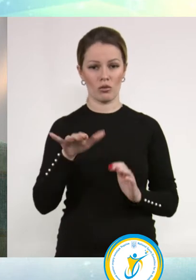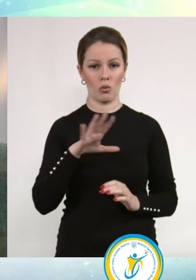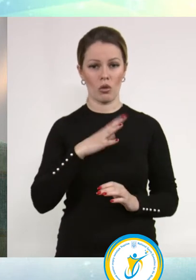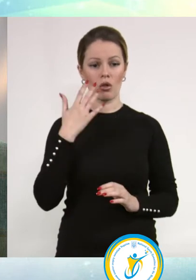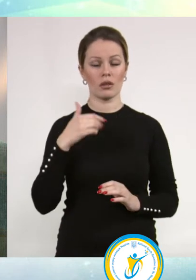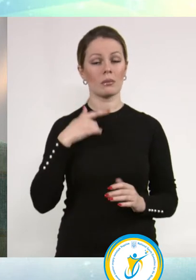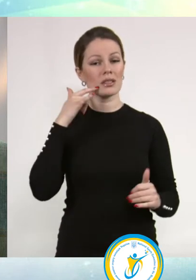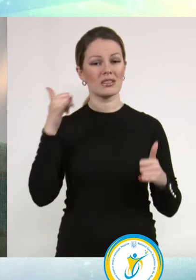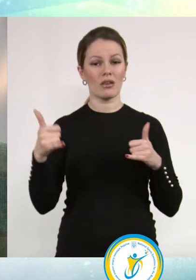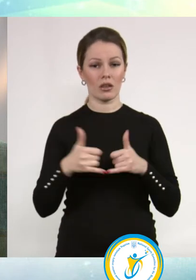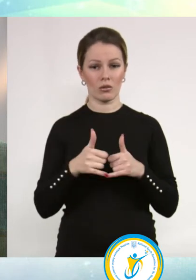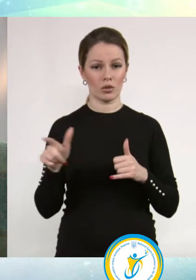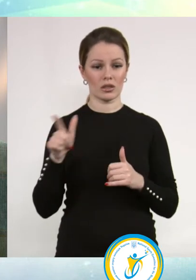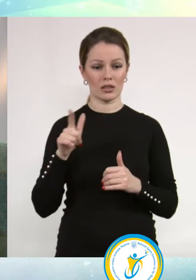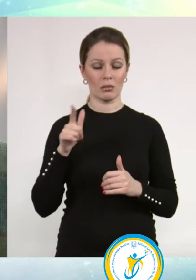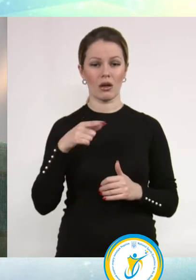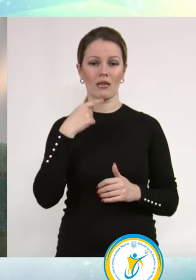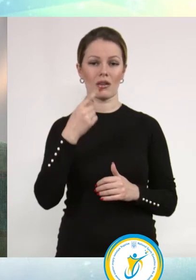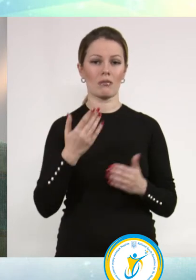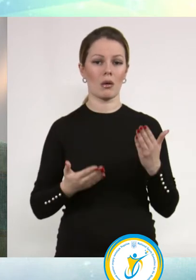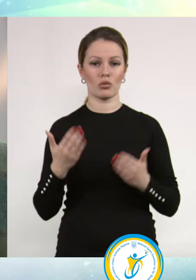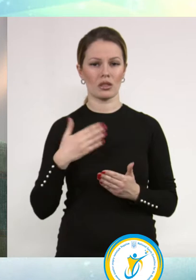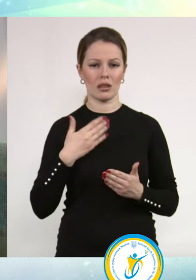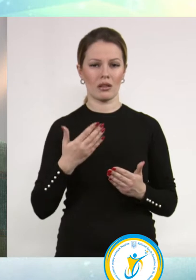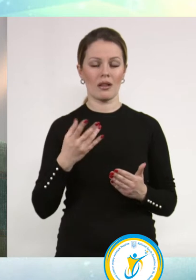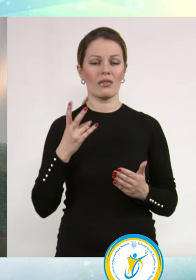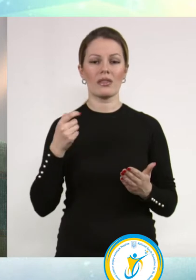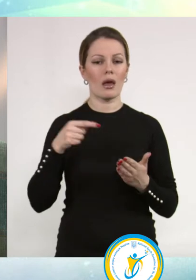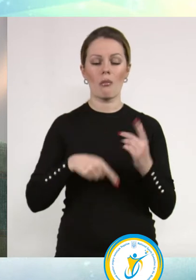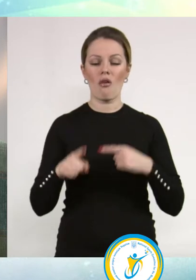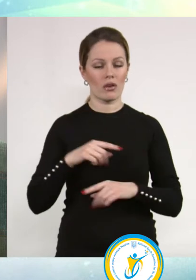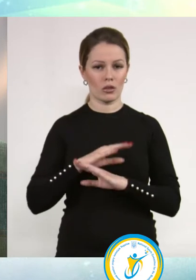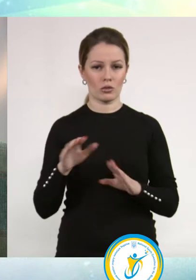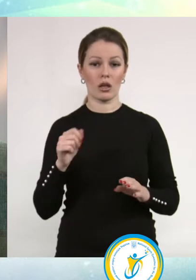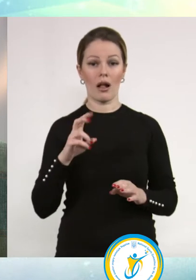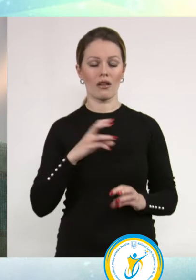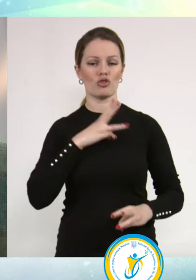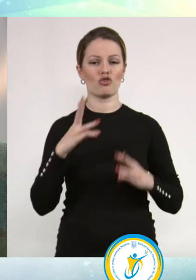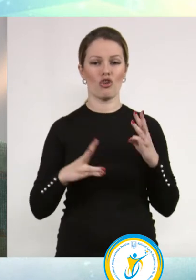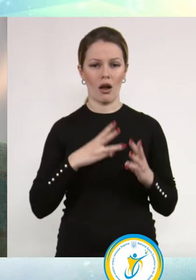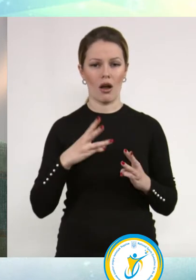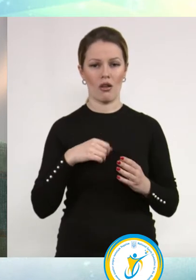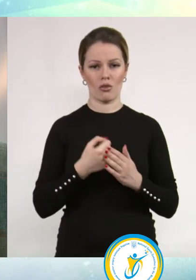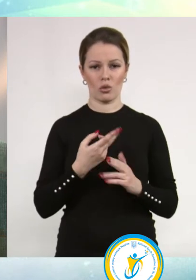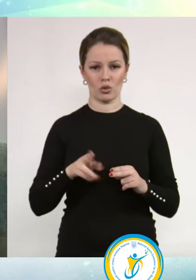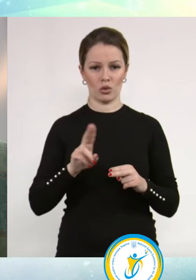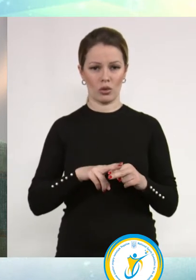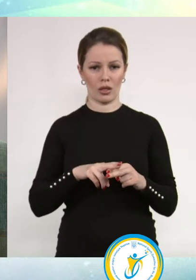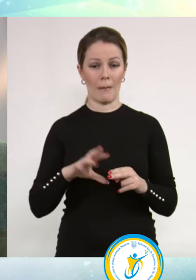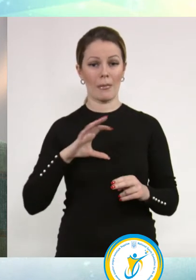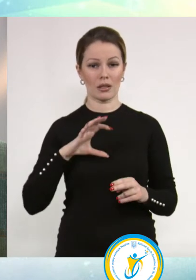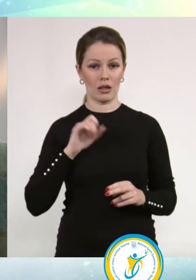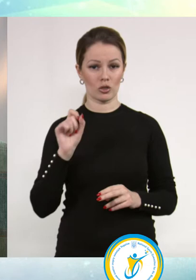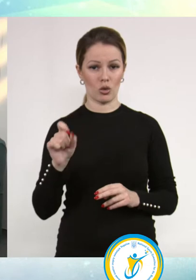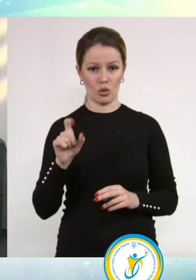коли ми дзвонилися з ним, то він говорив, напевно, я вже не повернуся. Ну, все-таки жага до оцьої